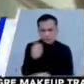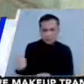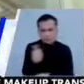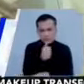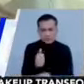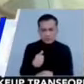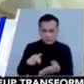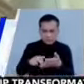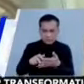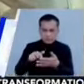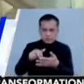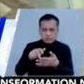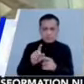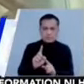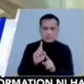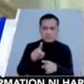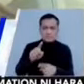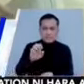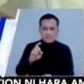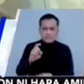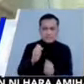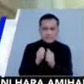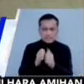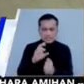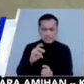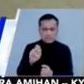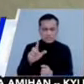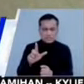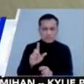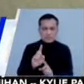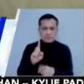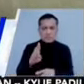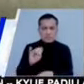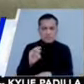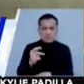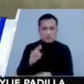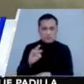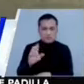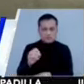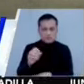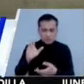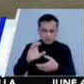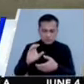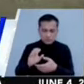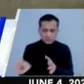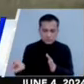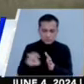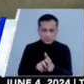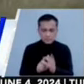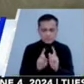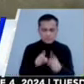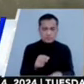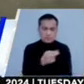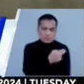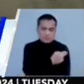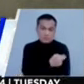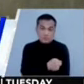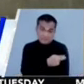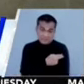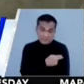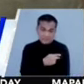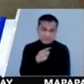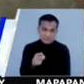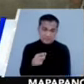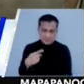EDSA Carousel sa bagong baryo Caloocan. Dito raw siya sumasakay ng bus patungong ospital para magpa-physical